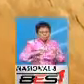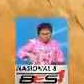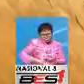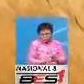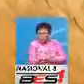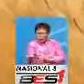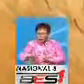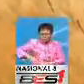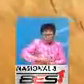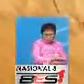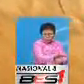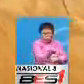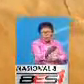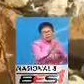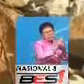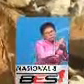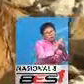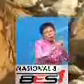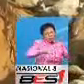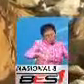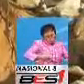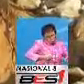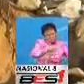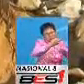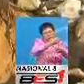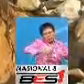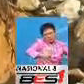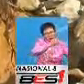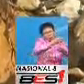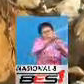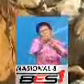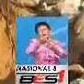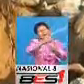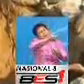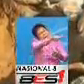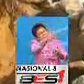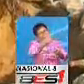dibina di Jalan Sura Jetty bagi laluan alternatif ke Bandar Dungun.